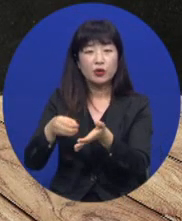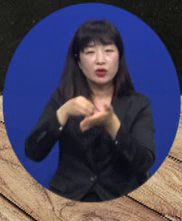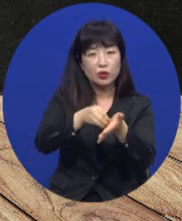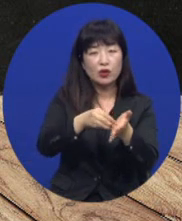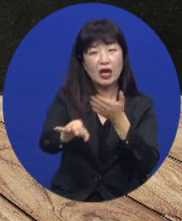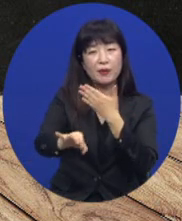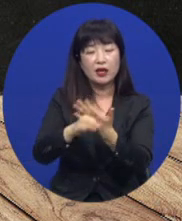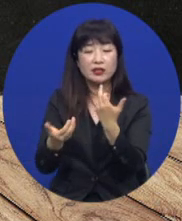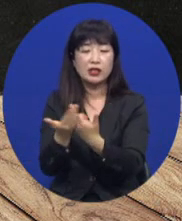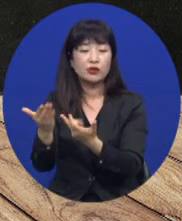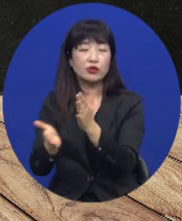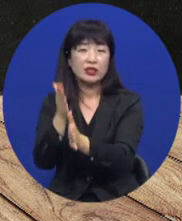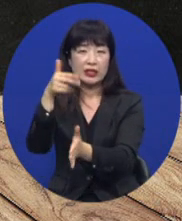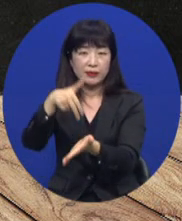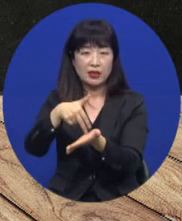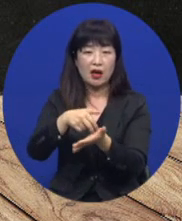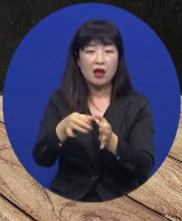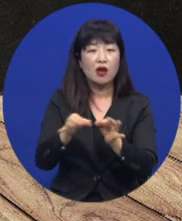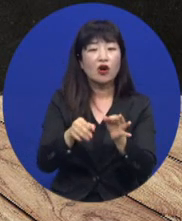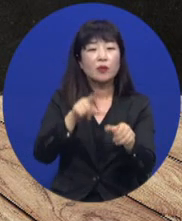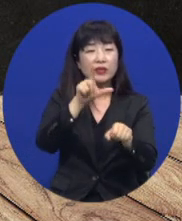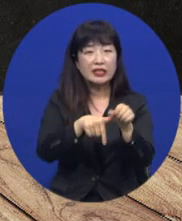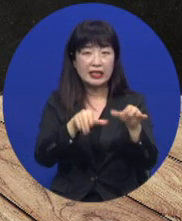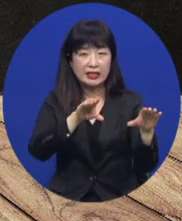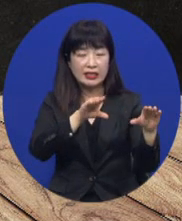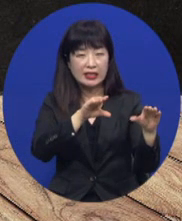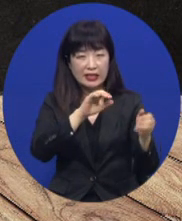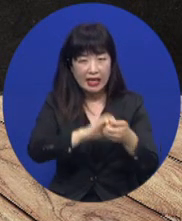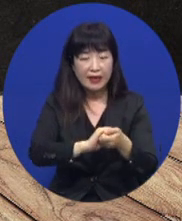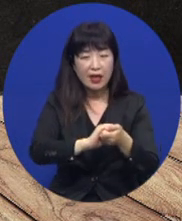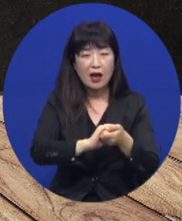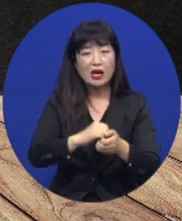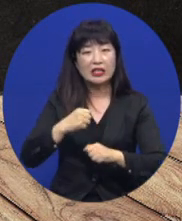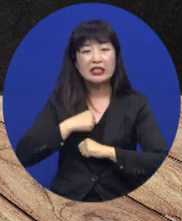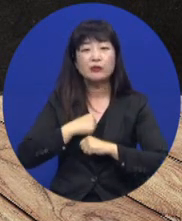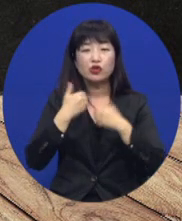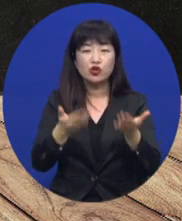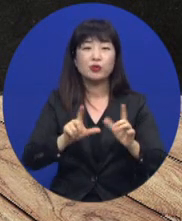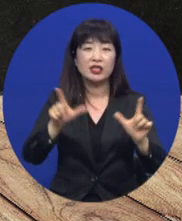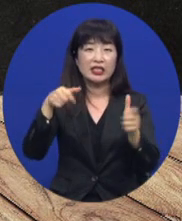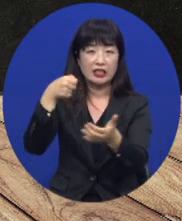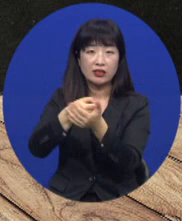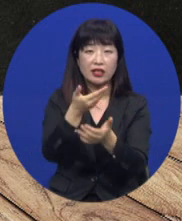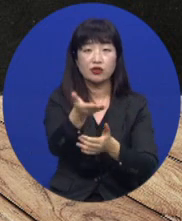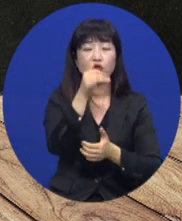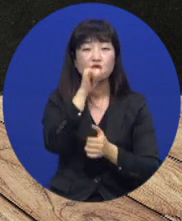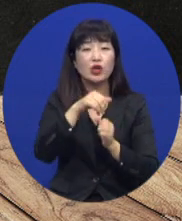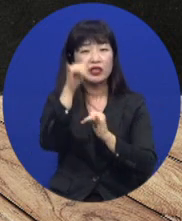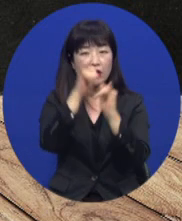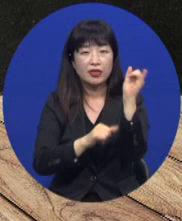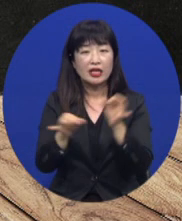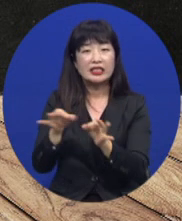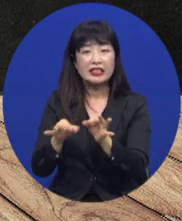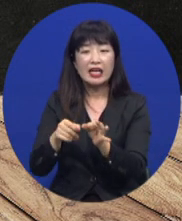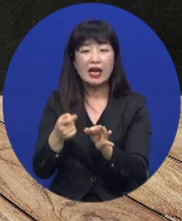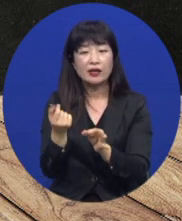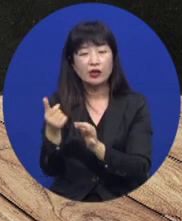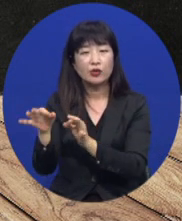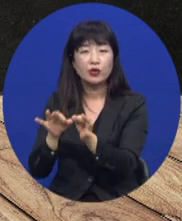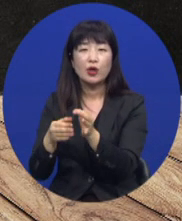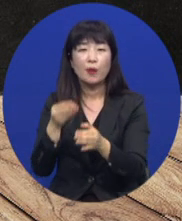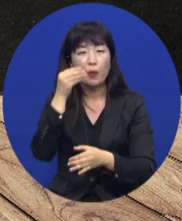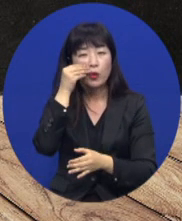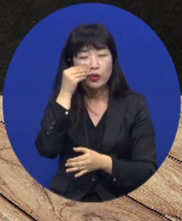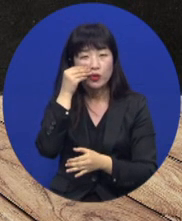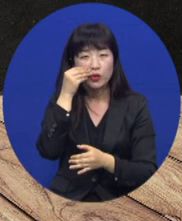제주시가 영업시간을 제안하거나 의무휴업 이를 지정할 수 있고 전통시장과 상정과 보전을